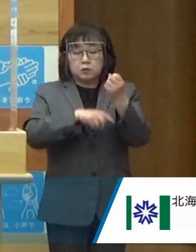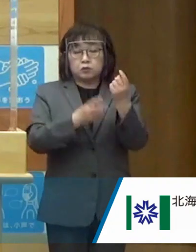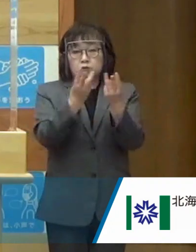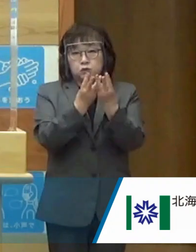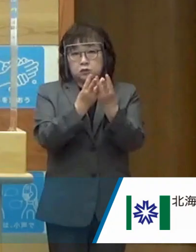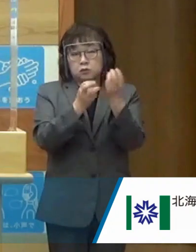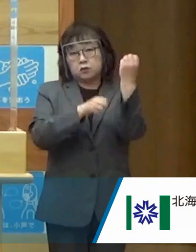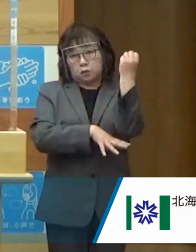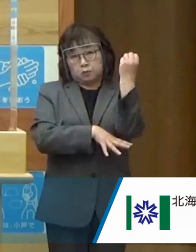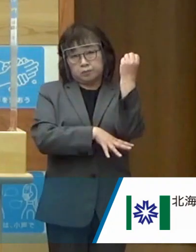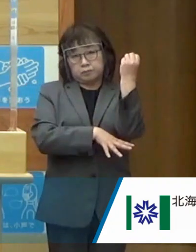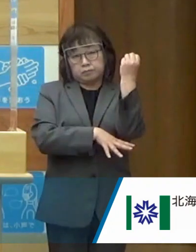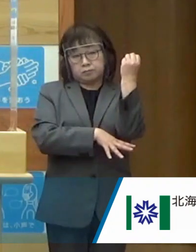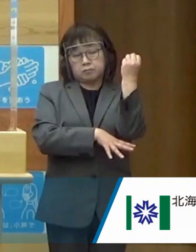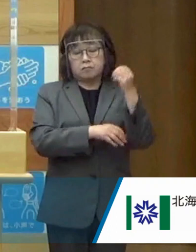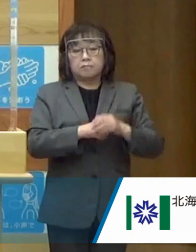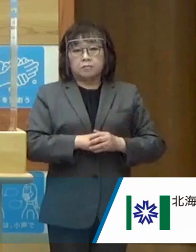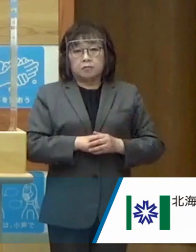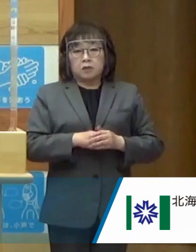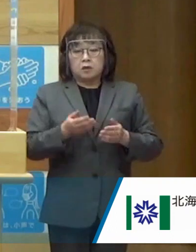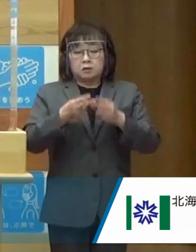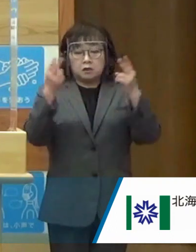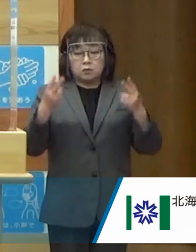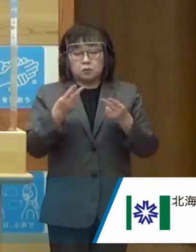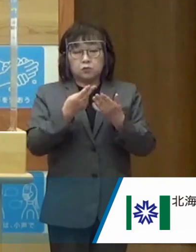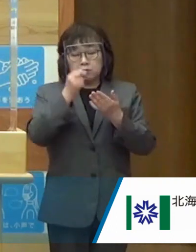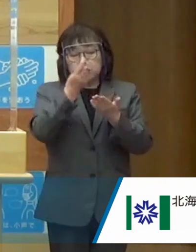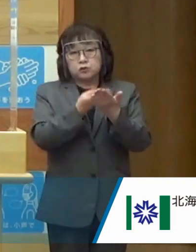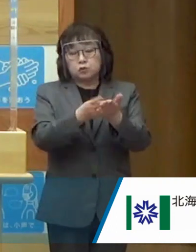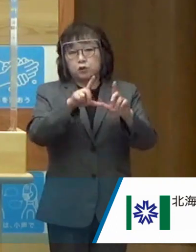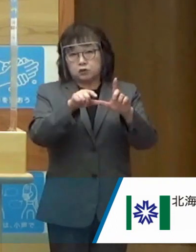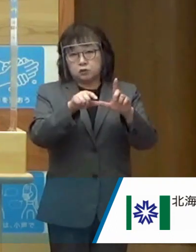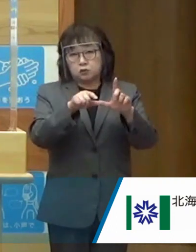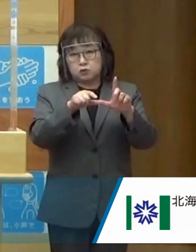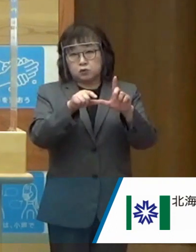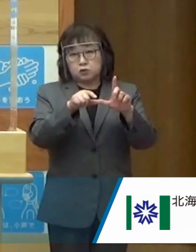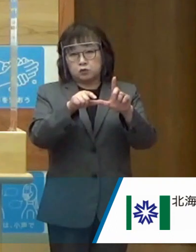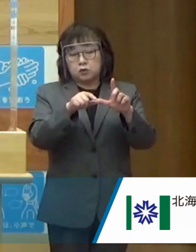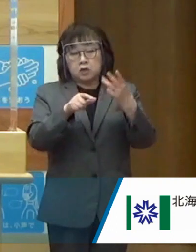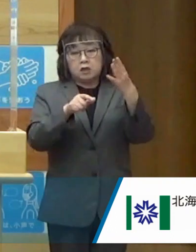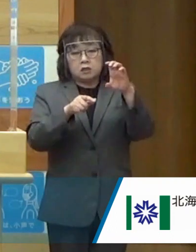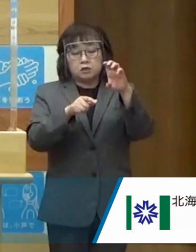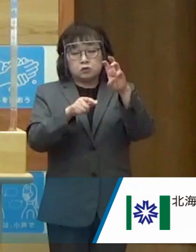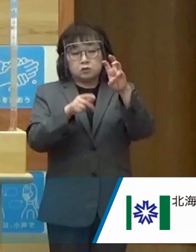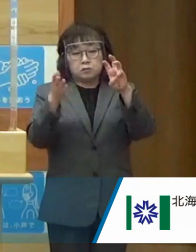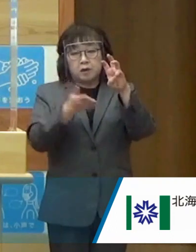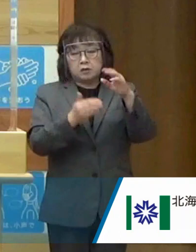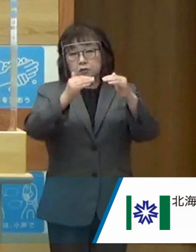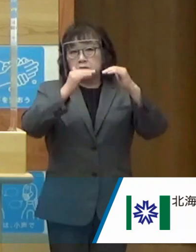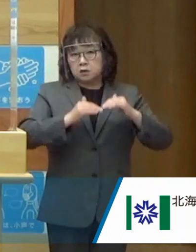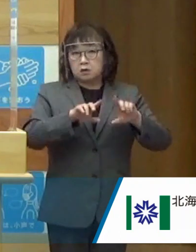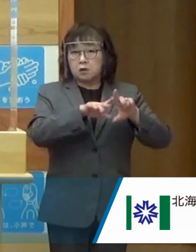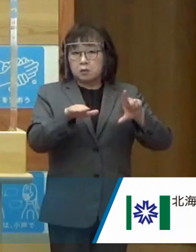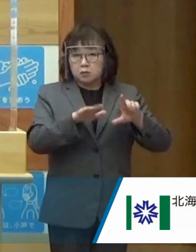とするということとしており、全道の病床使用率は先ほど申し上げましたとおり 30% を下回る